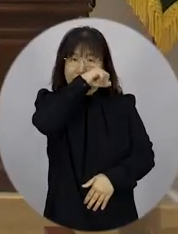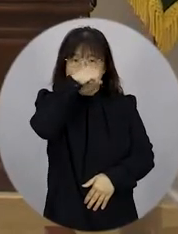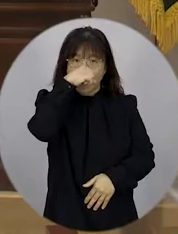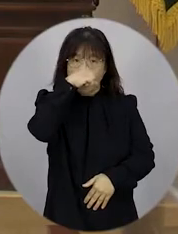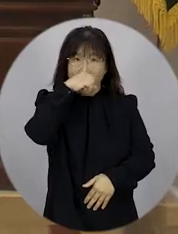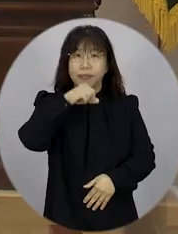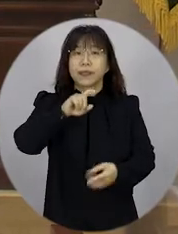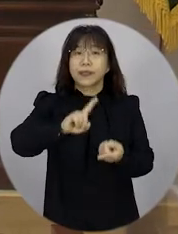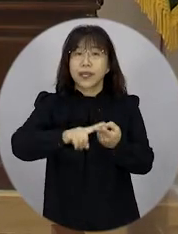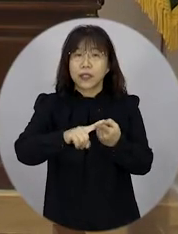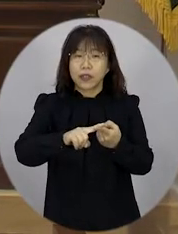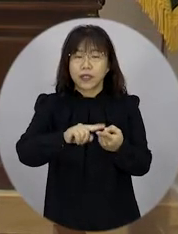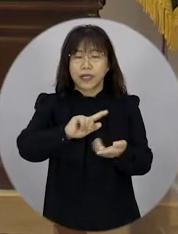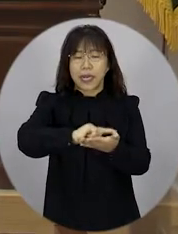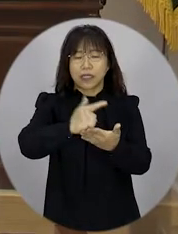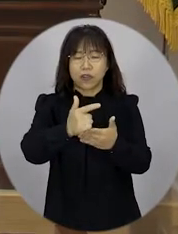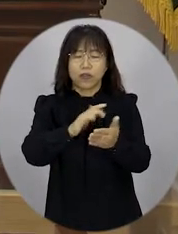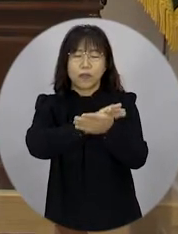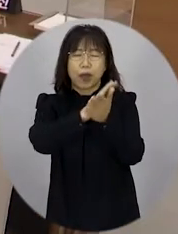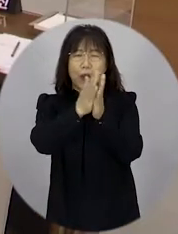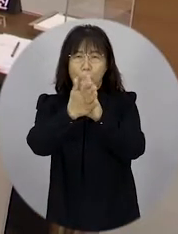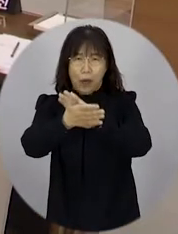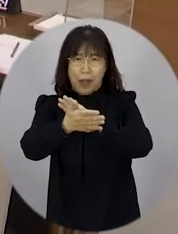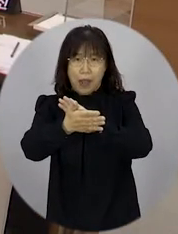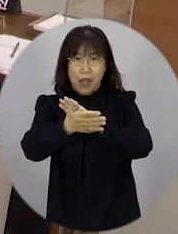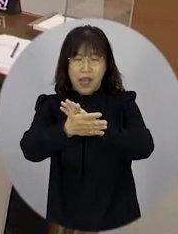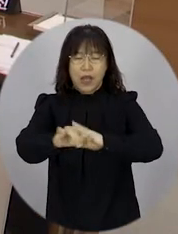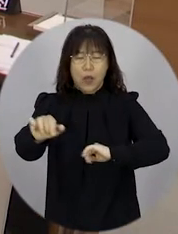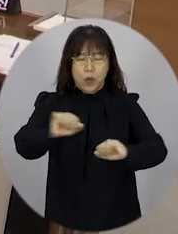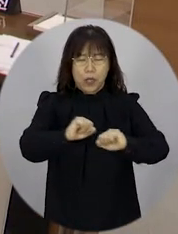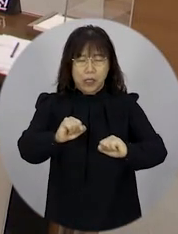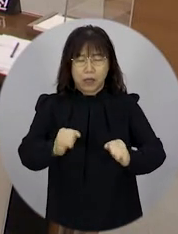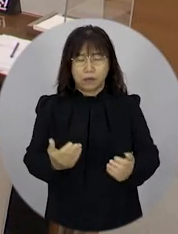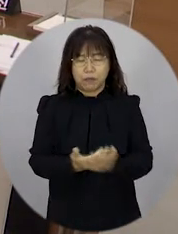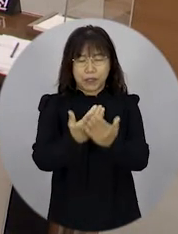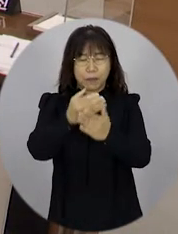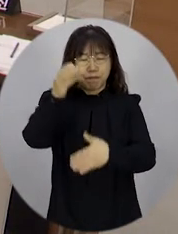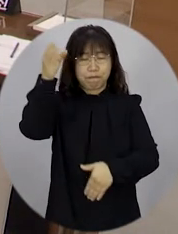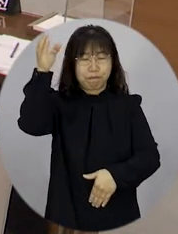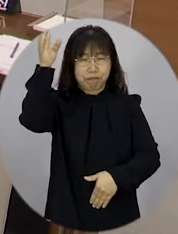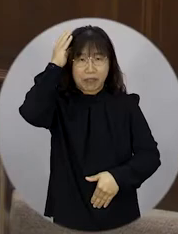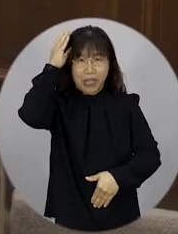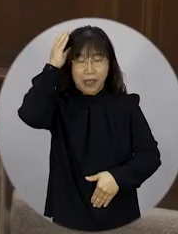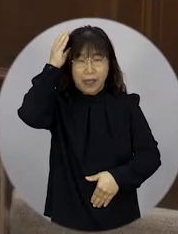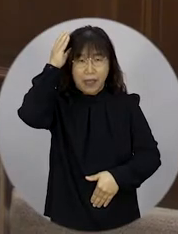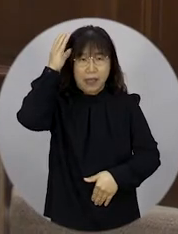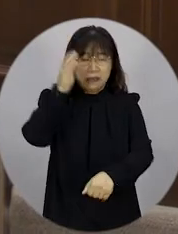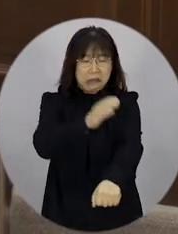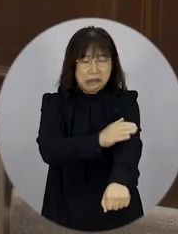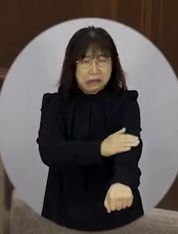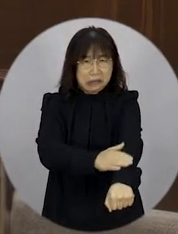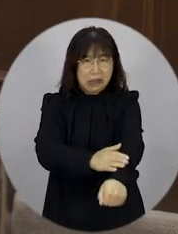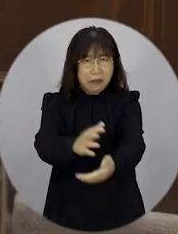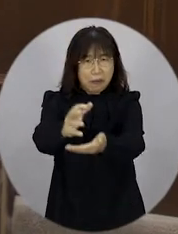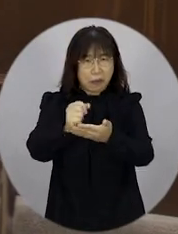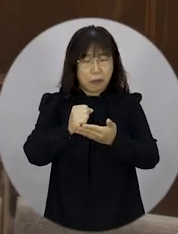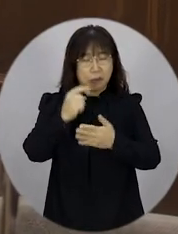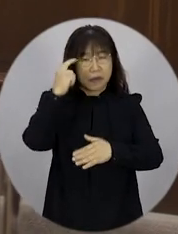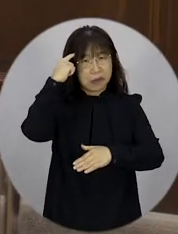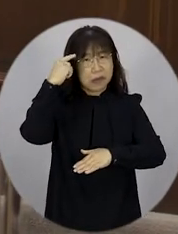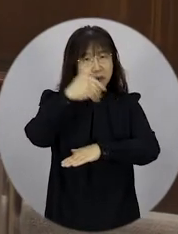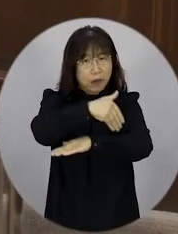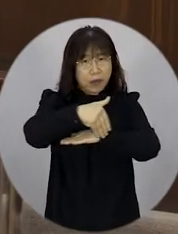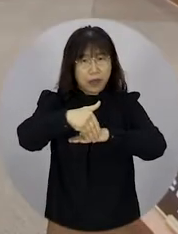이번 예산안에는 강서구의 변화와 역동적인 도약을 바라는 구민의 기대에 반드시 부응하겠다는 의지를